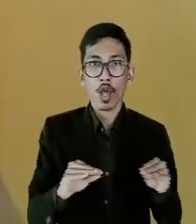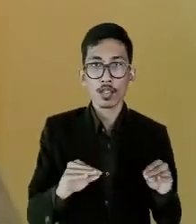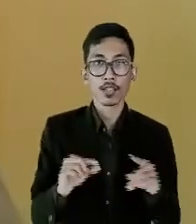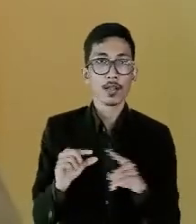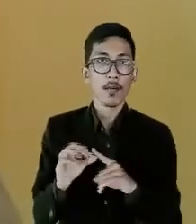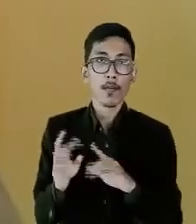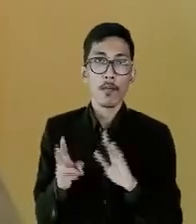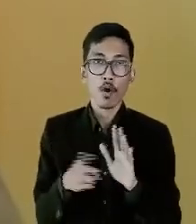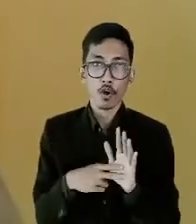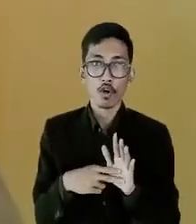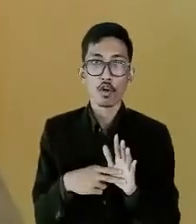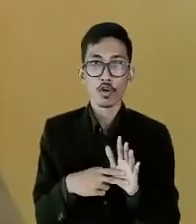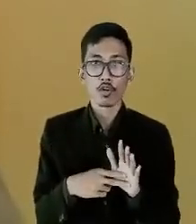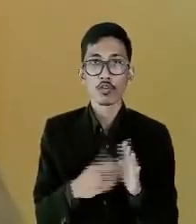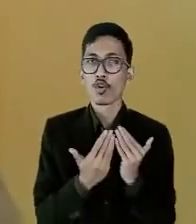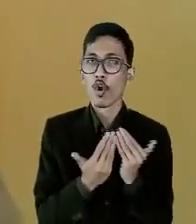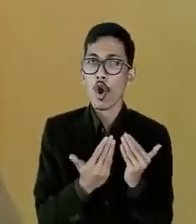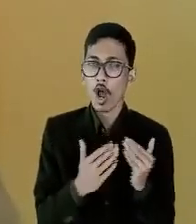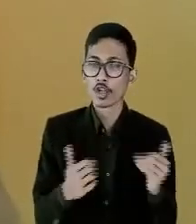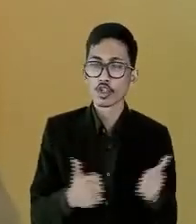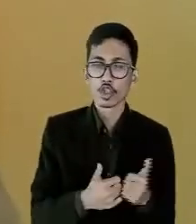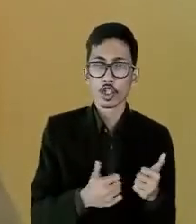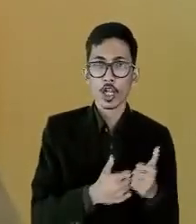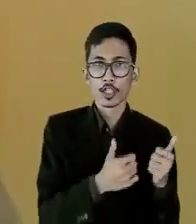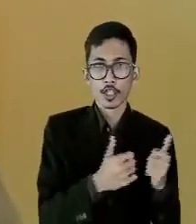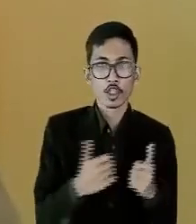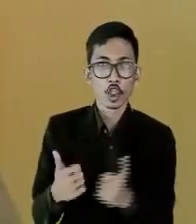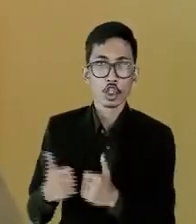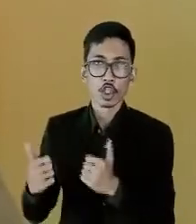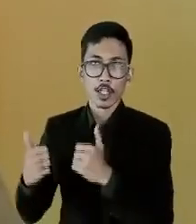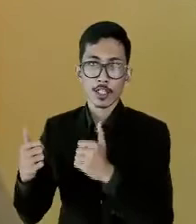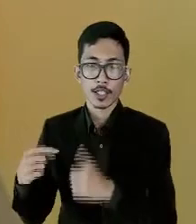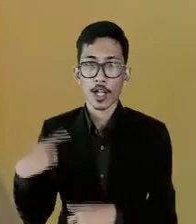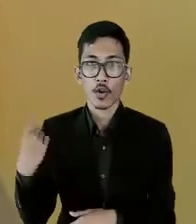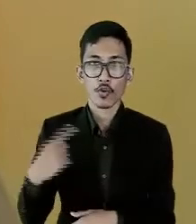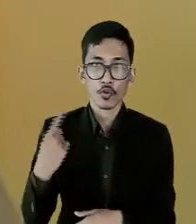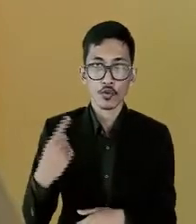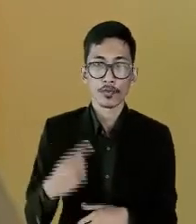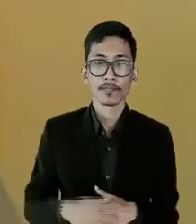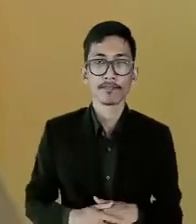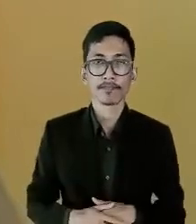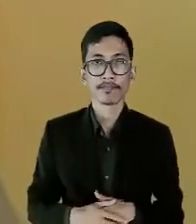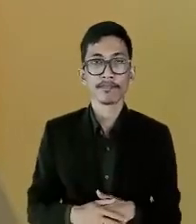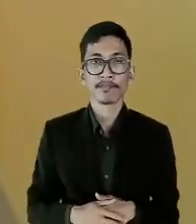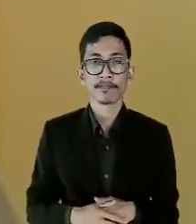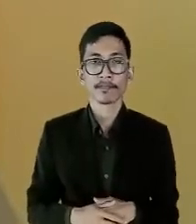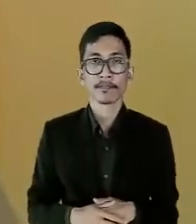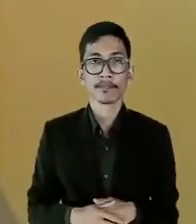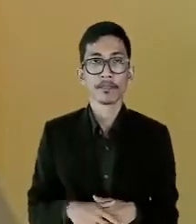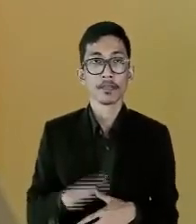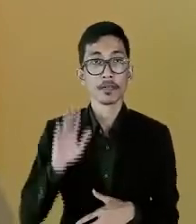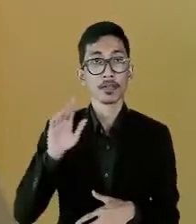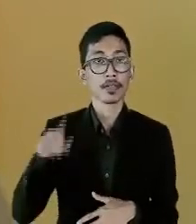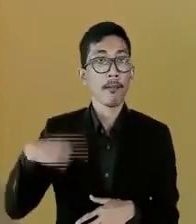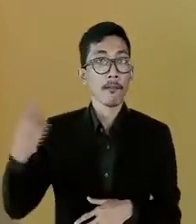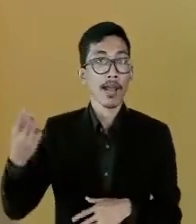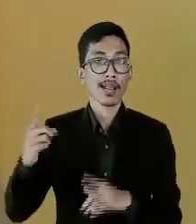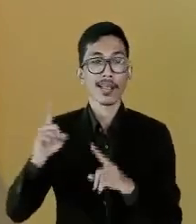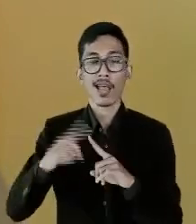akan sukses ketika semua telah berakhir di tanggal 15.